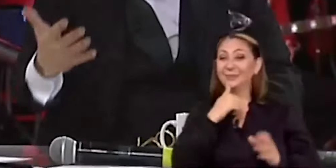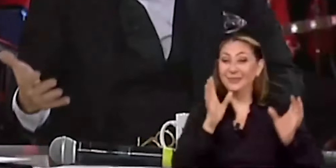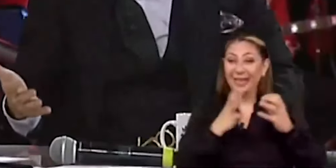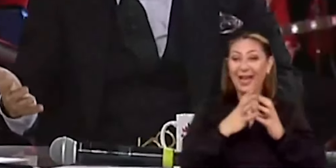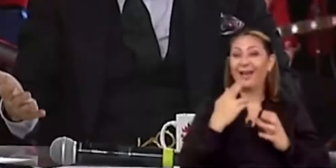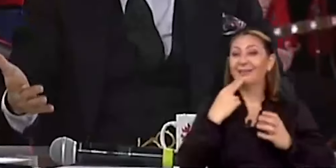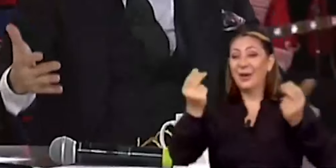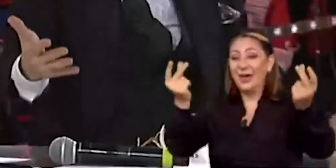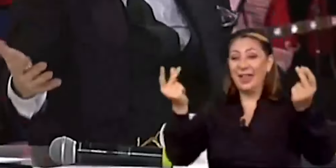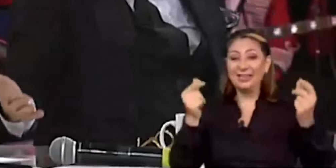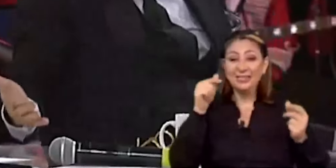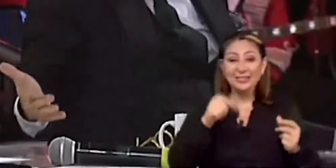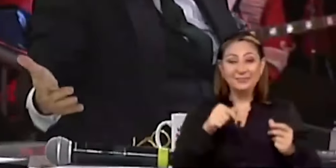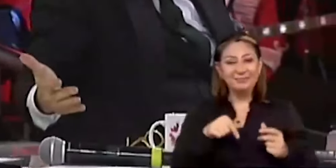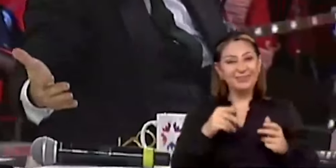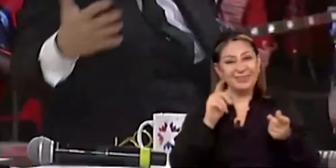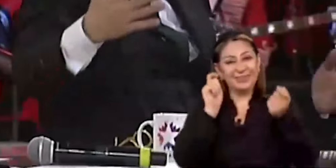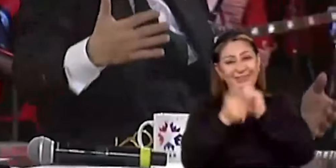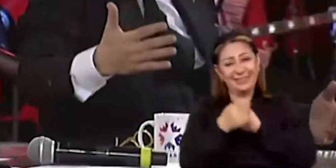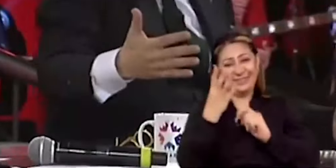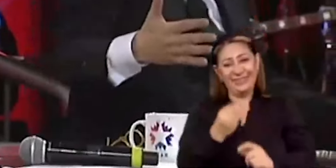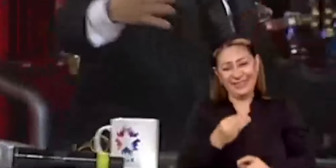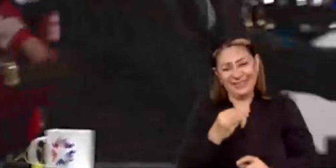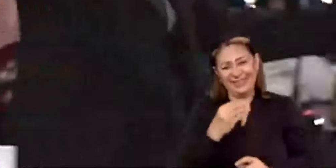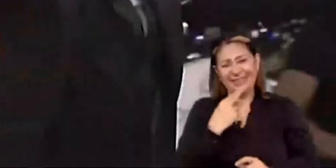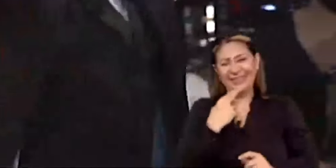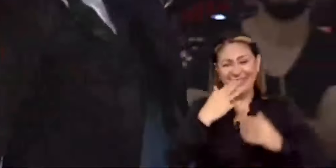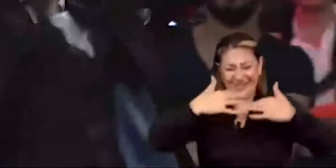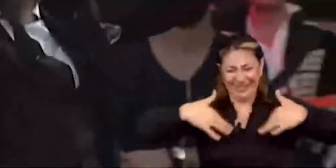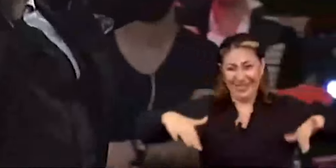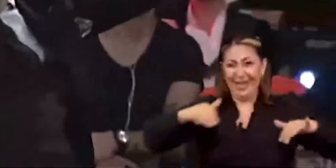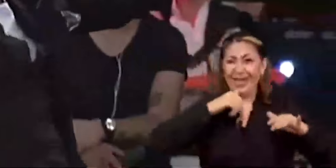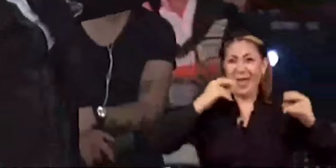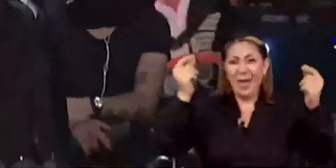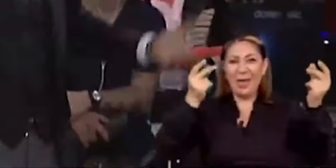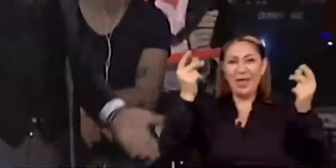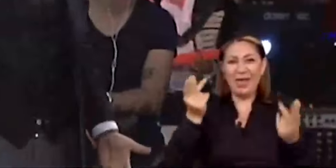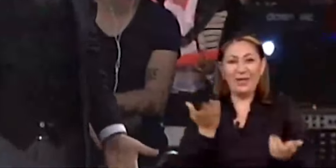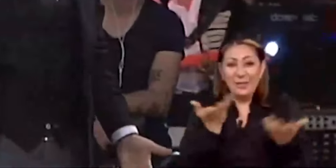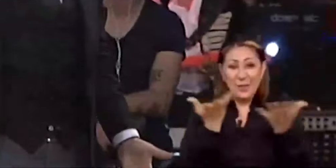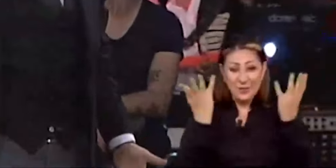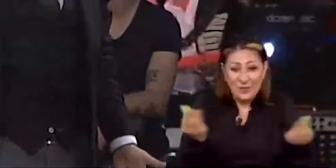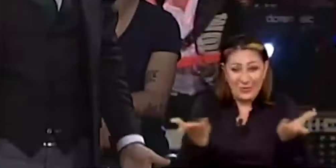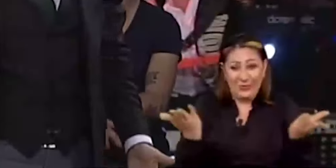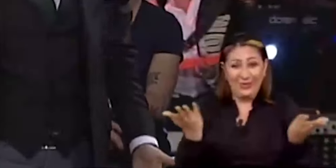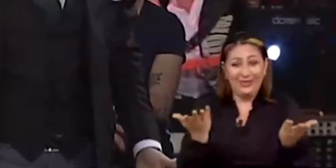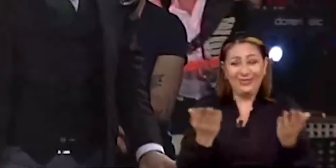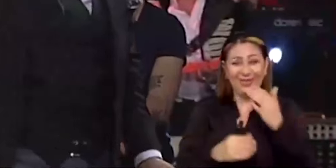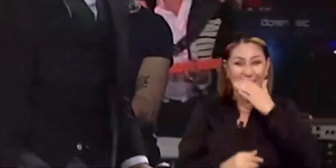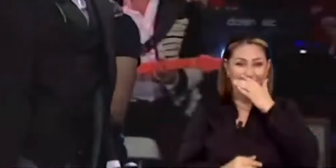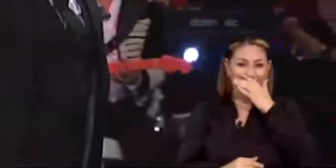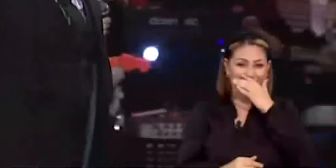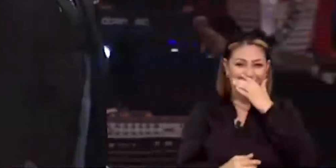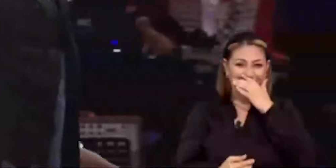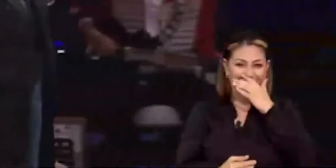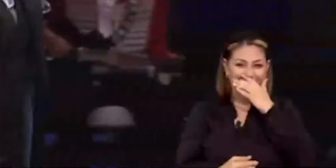hanımları oynatırlardı. Şimdi kadın programında kadınlar toplanıyorlar, adamlar... Seni... Ne oluyor ya? Ne